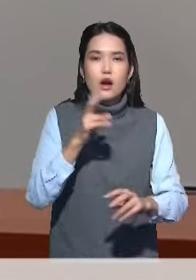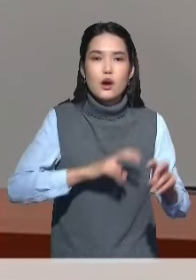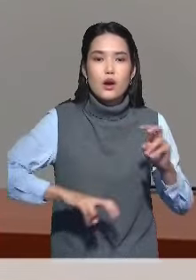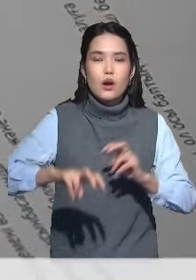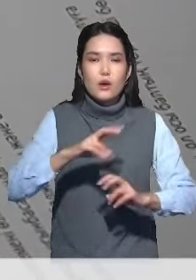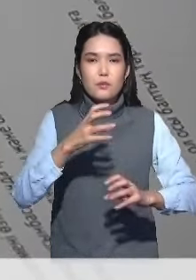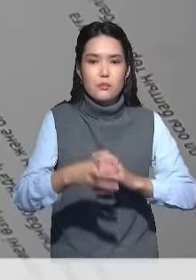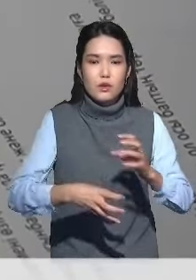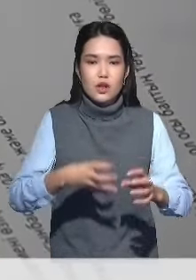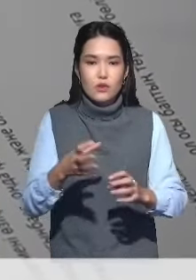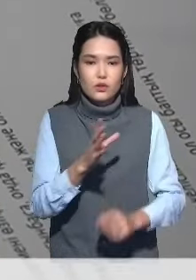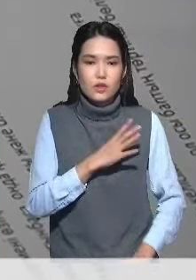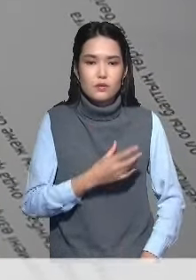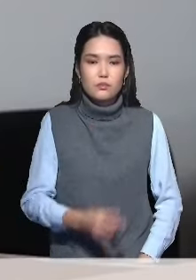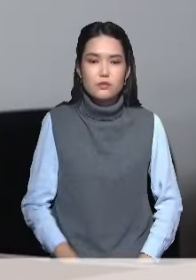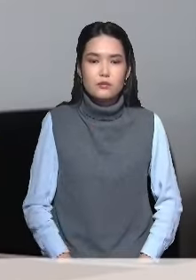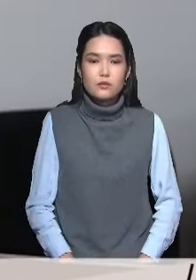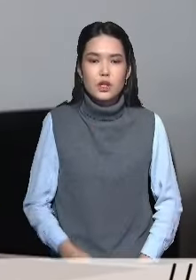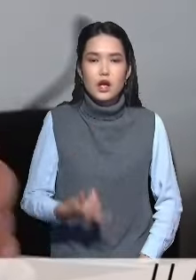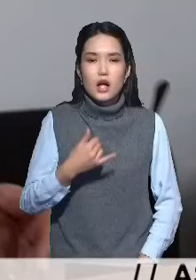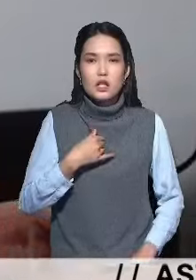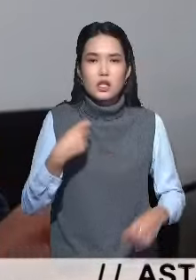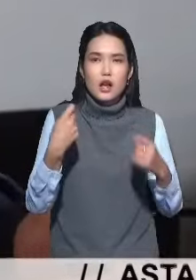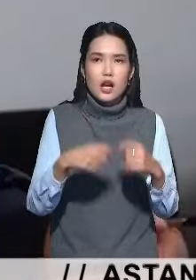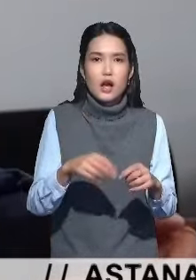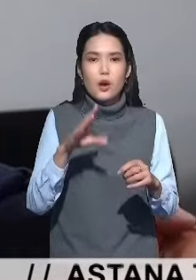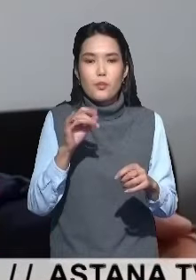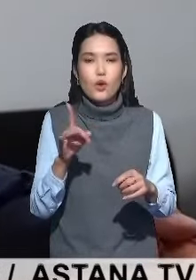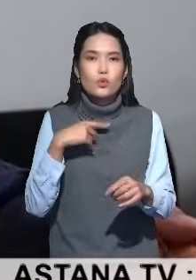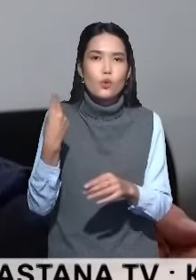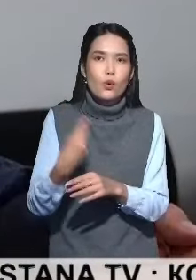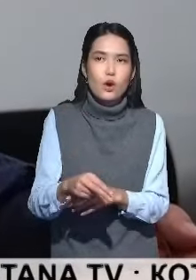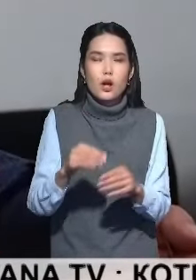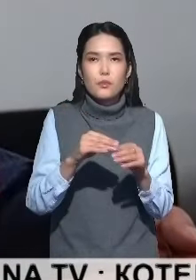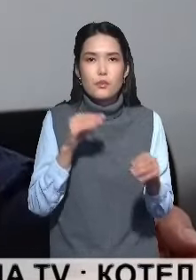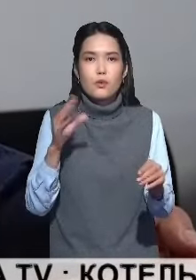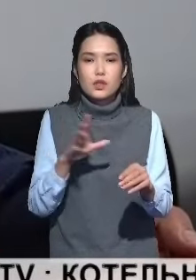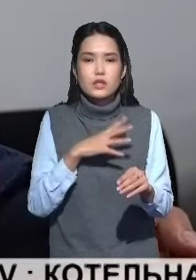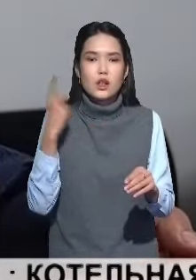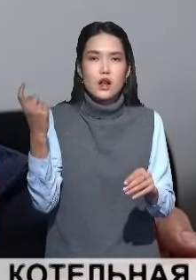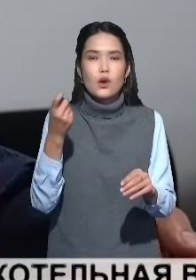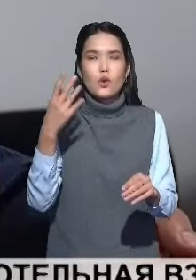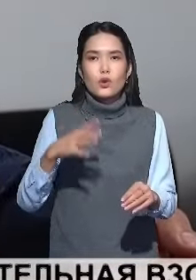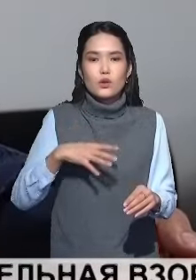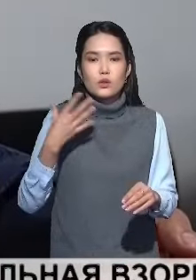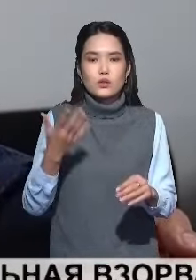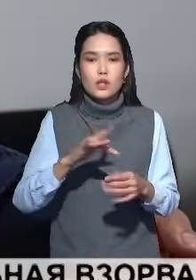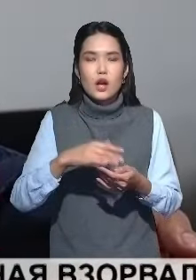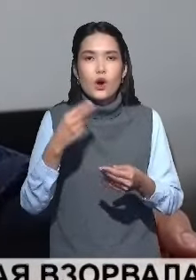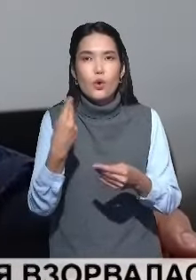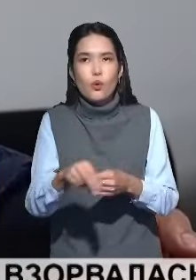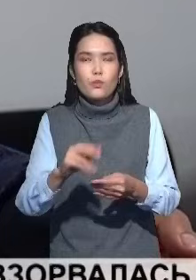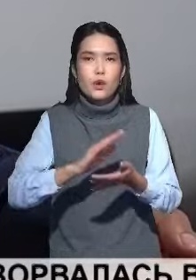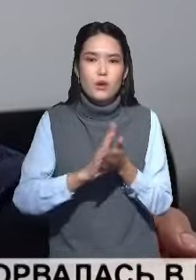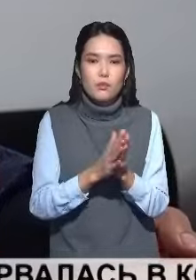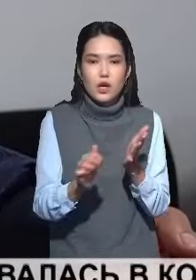международном розыске. Самаркин была девать. Нам продавец Самаркин сказал, что купил авто у самого владельца. У нас есть даже договор купли-продажи, который я